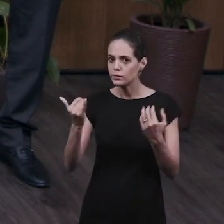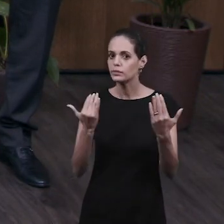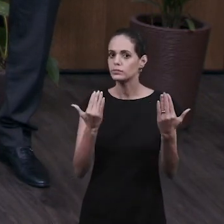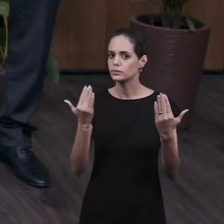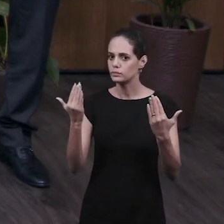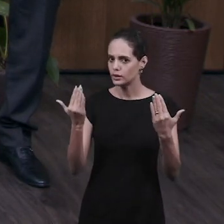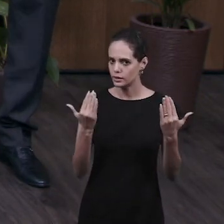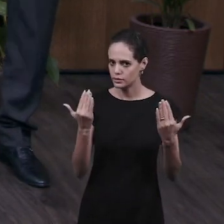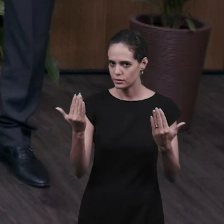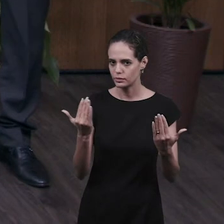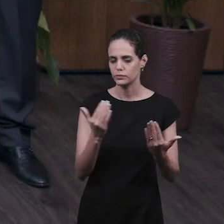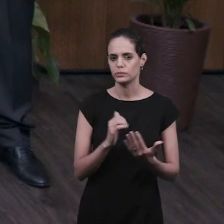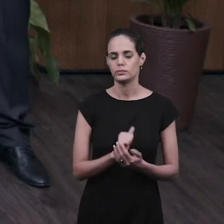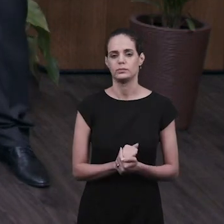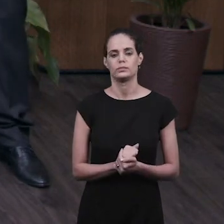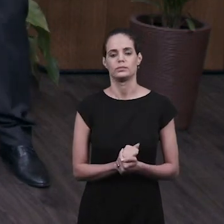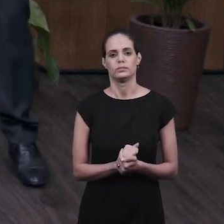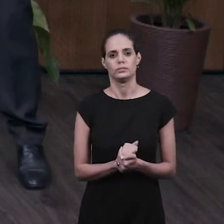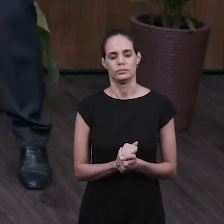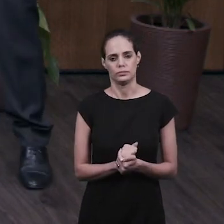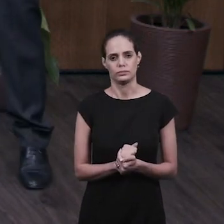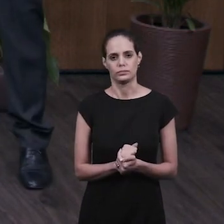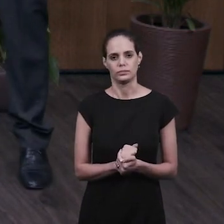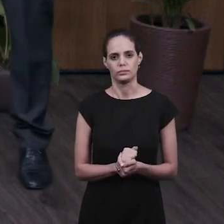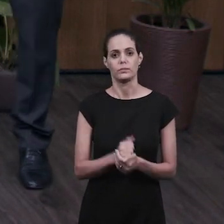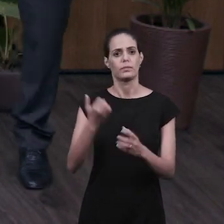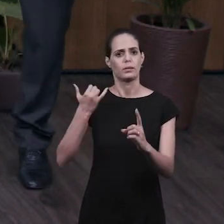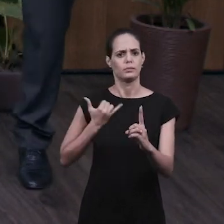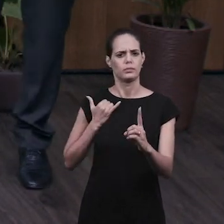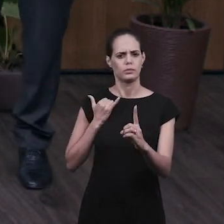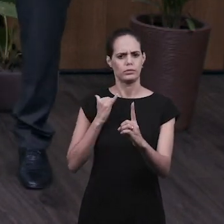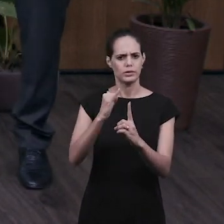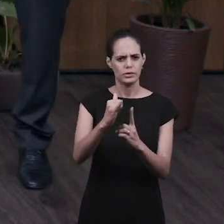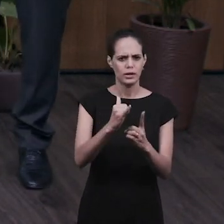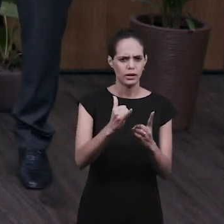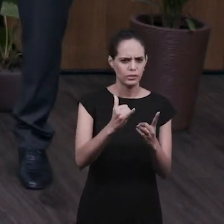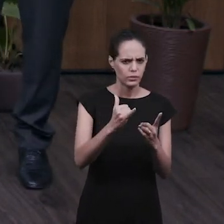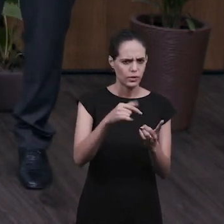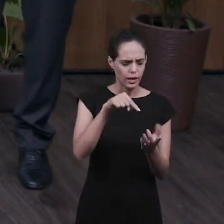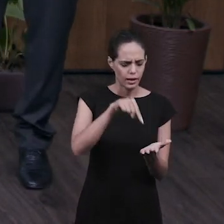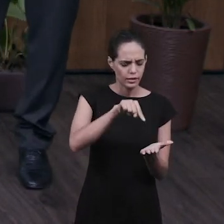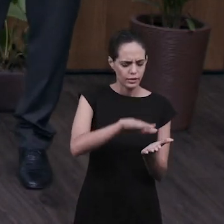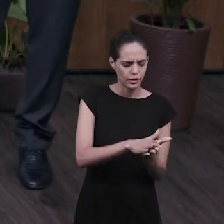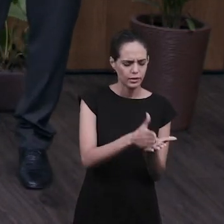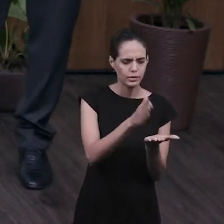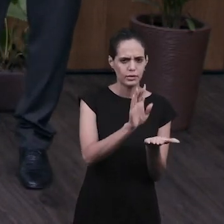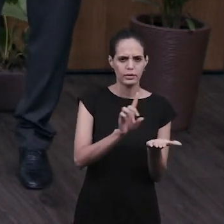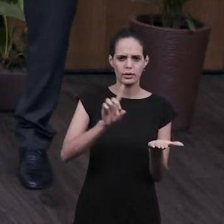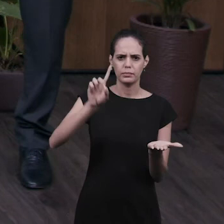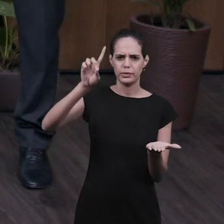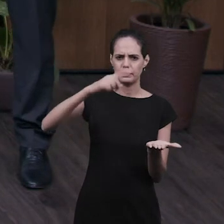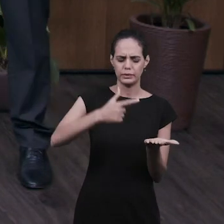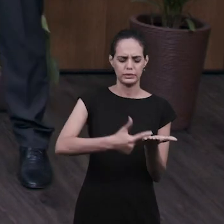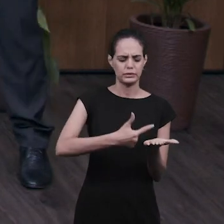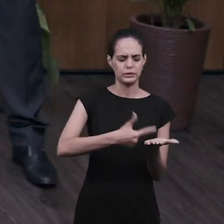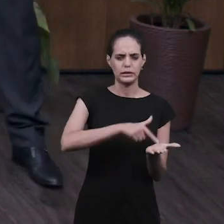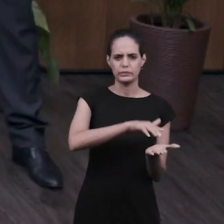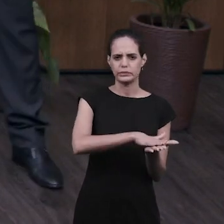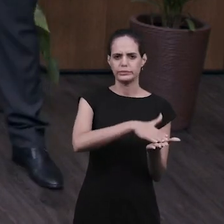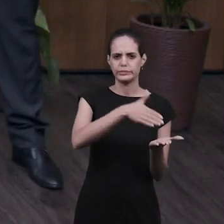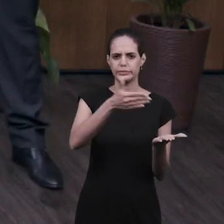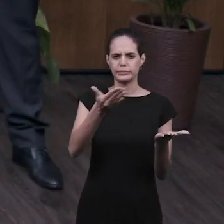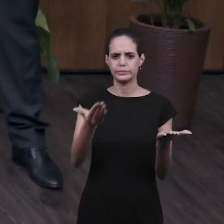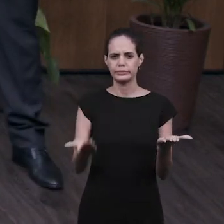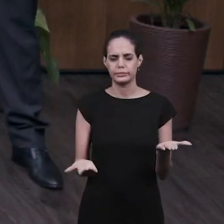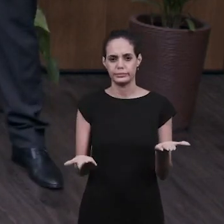chercher son Église. Ce qui est prophétisé dans des diverses parties de la Bible. Et en